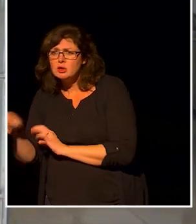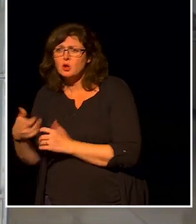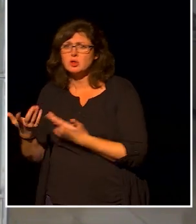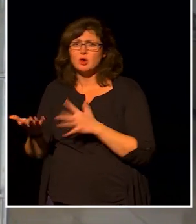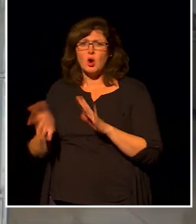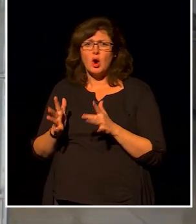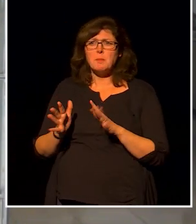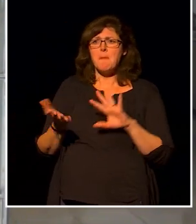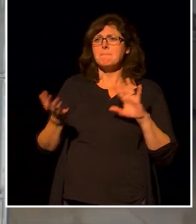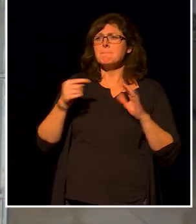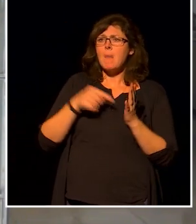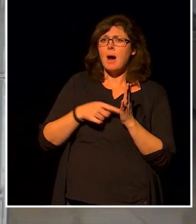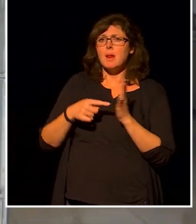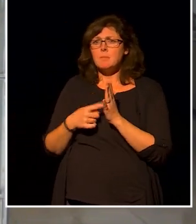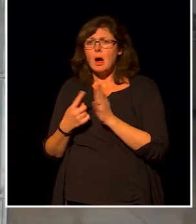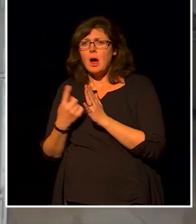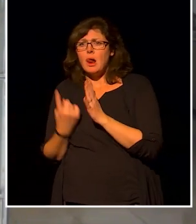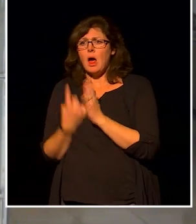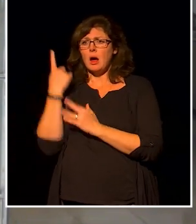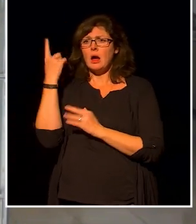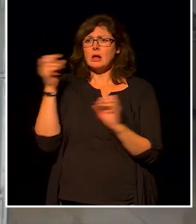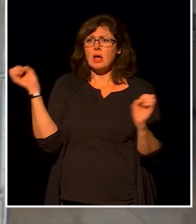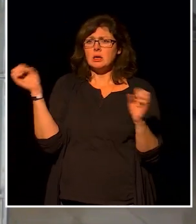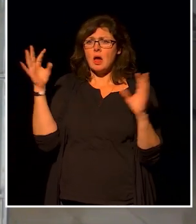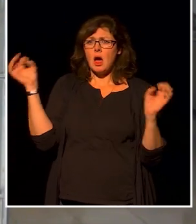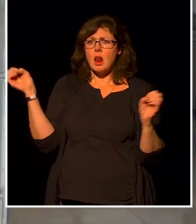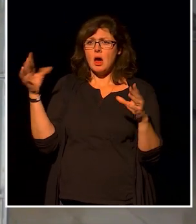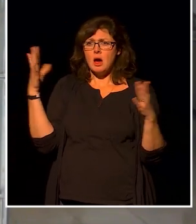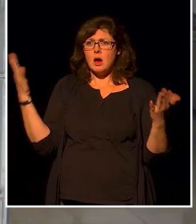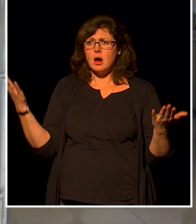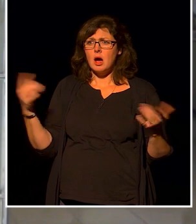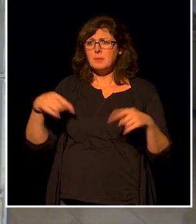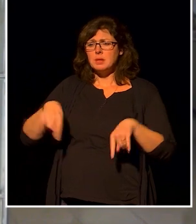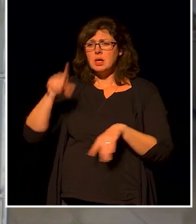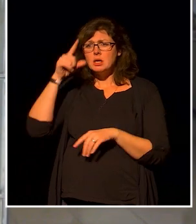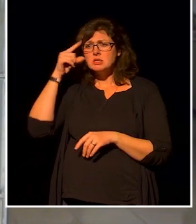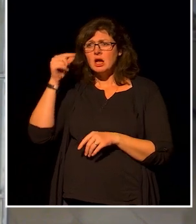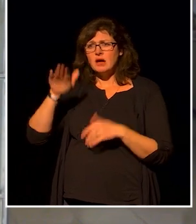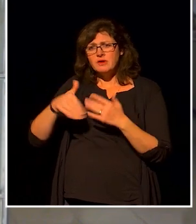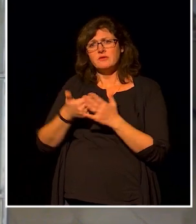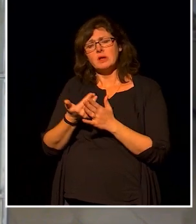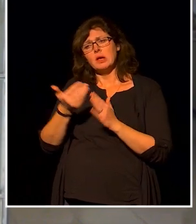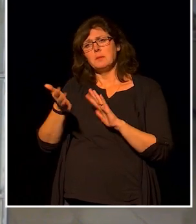gelegentliche Raketenalarm ist, den wir hier in Tel Aviv haben,